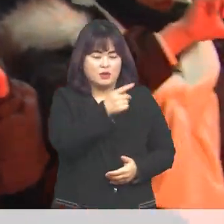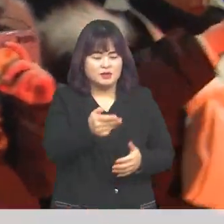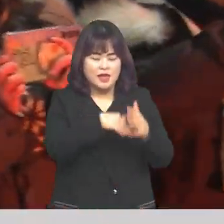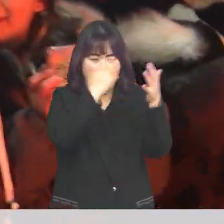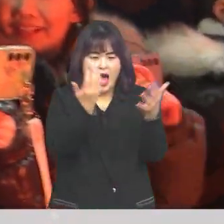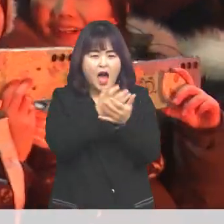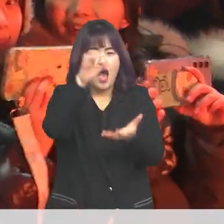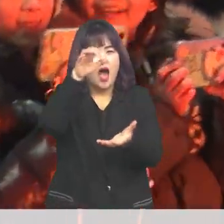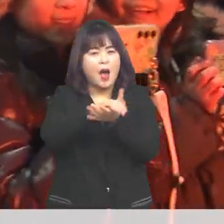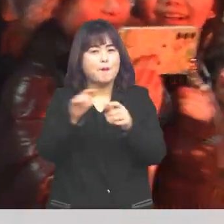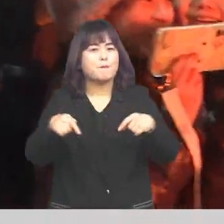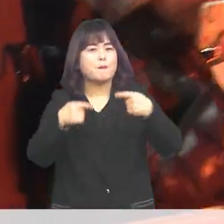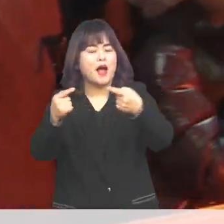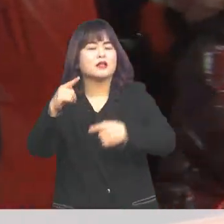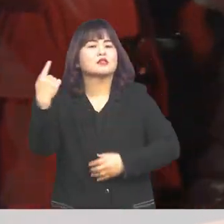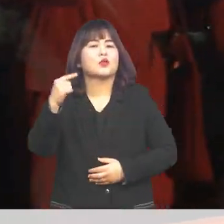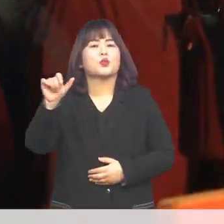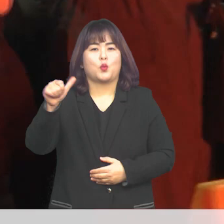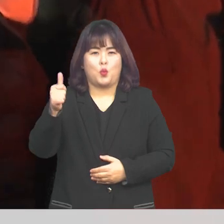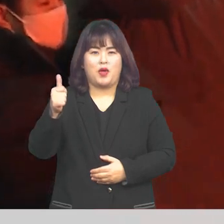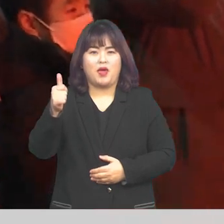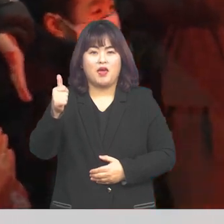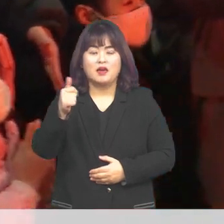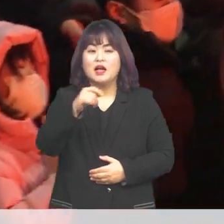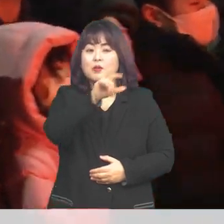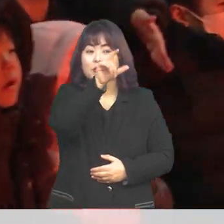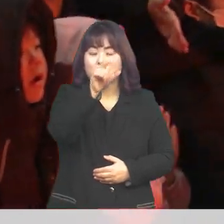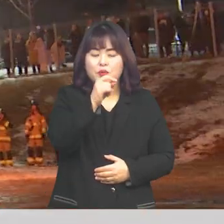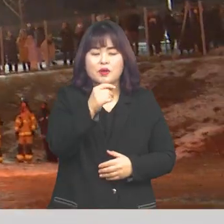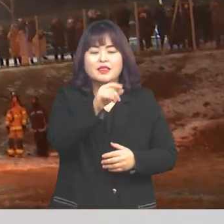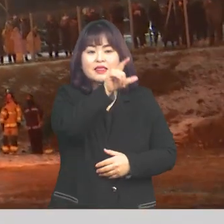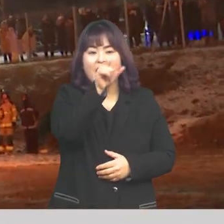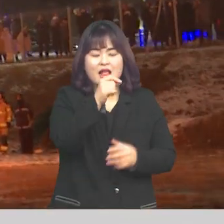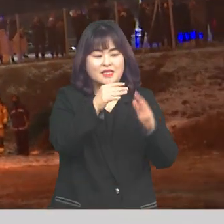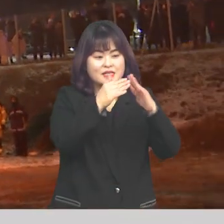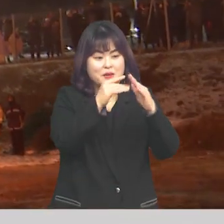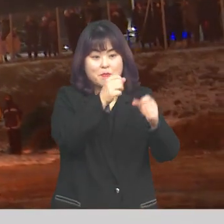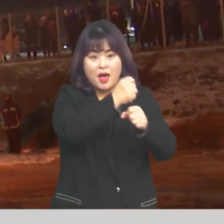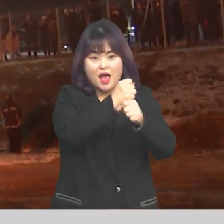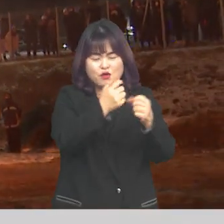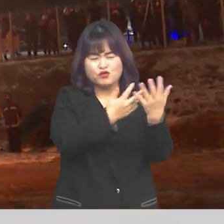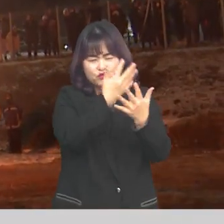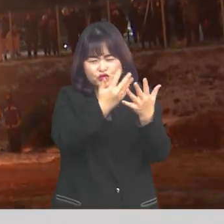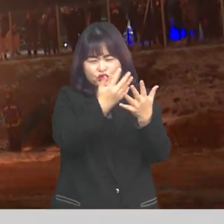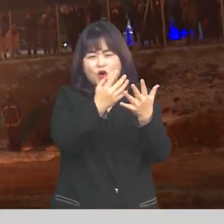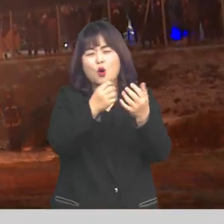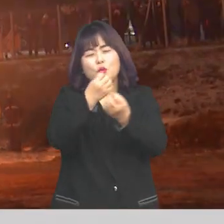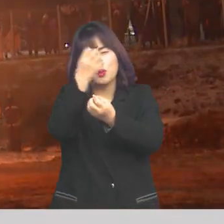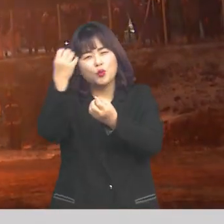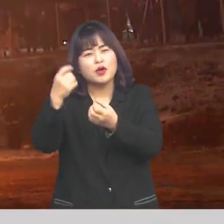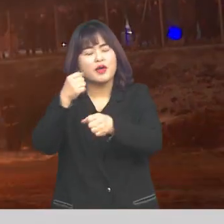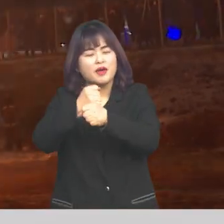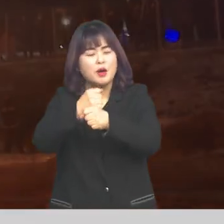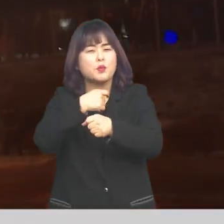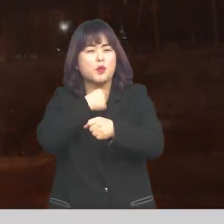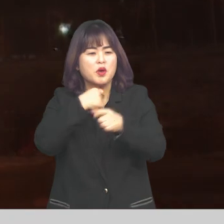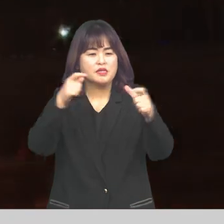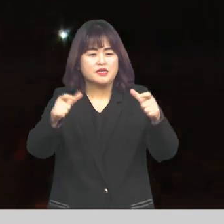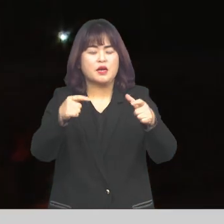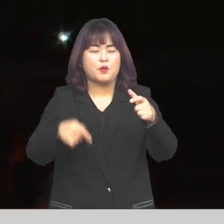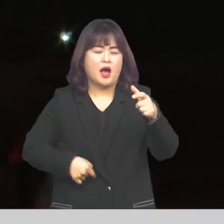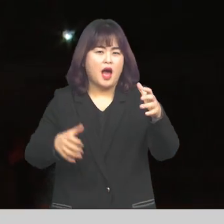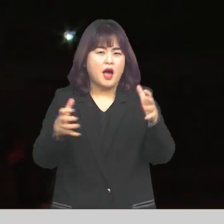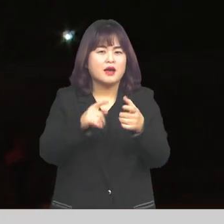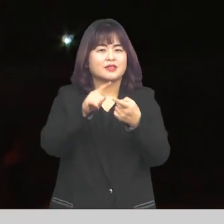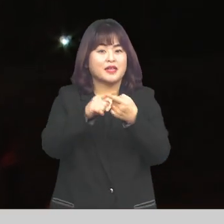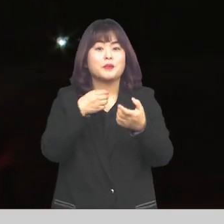관계자, 시민 등 약 1,500여 명이 참여해 달집 태우기, 불꽃놀이 등 다채로운 프로그램을 즐기며 시민들의 무사안녕과